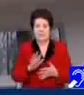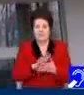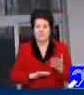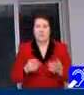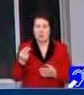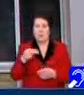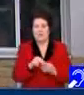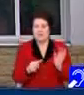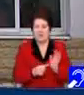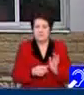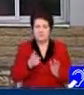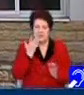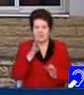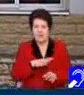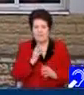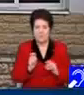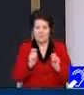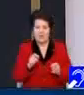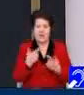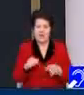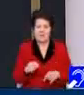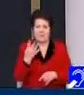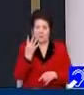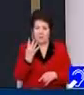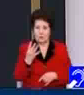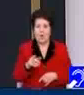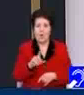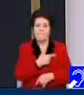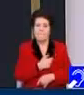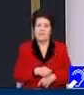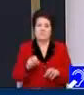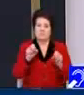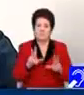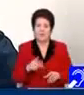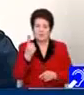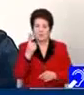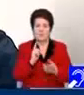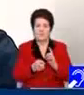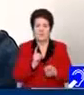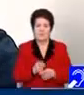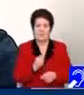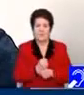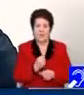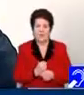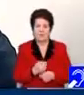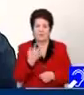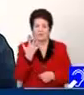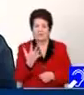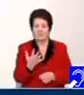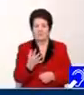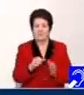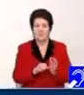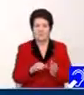și în 2016, când au fost detașați alți 4 medici specialiști și un traducător. Ei lucrează cu ceea ce au lucrat 5-6 mii de